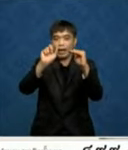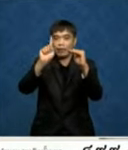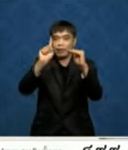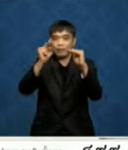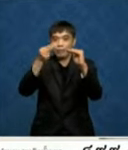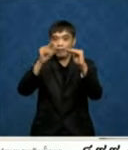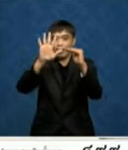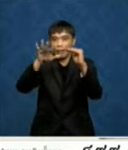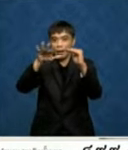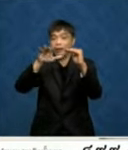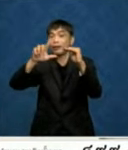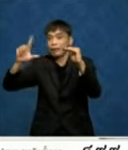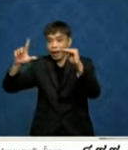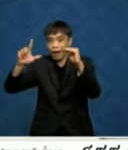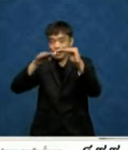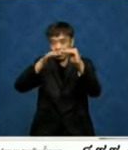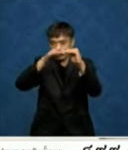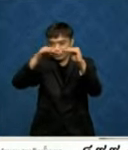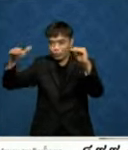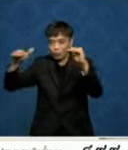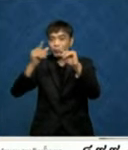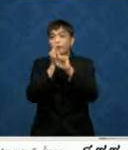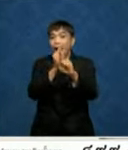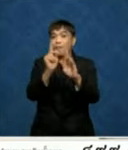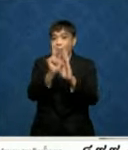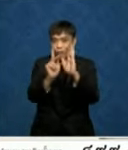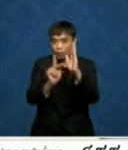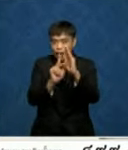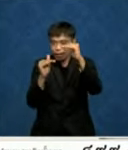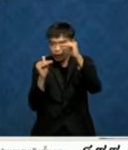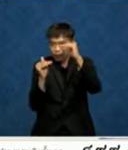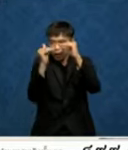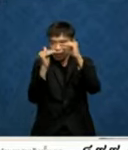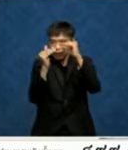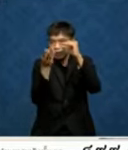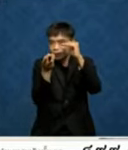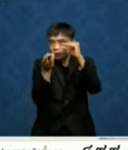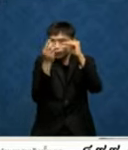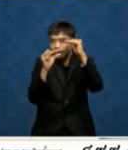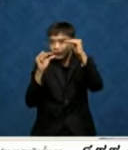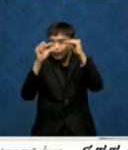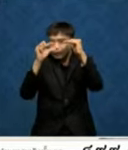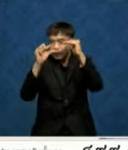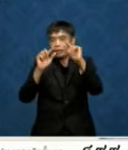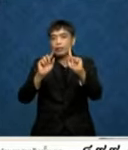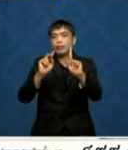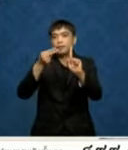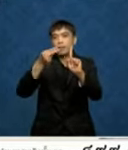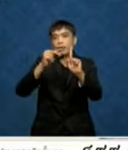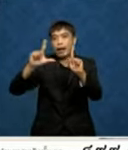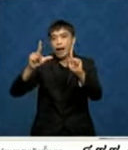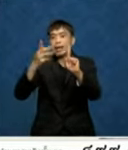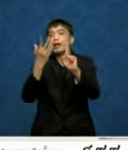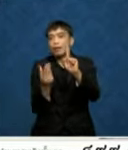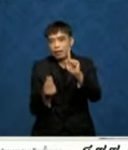815,000 ล้านบาทจะเห็นว่าเหลือเพดานที่จะขาดดุลได้เพียง 10,000 ล้านบาท